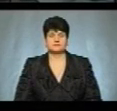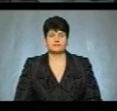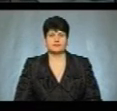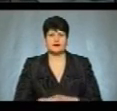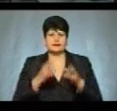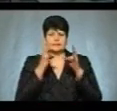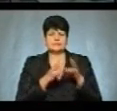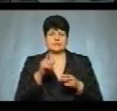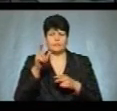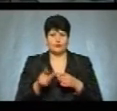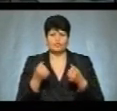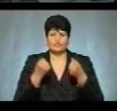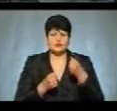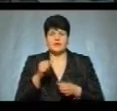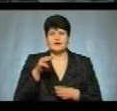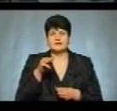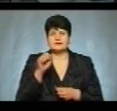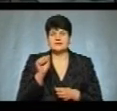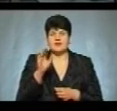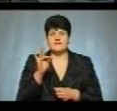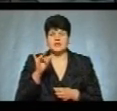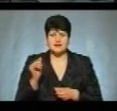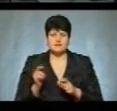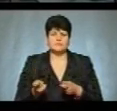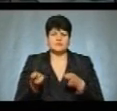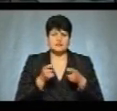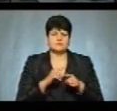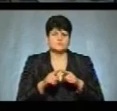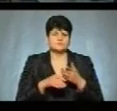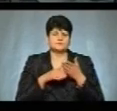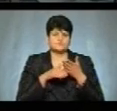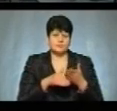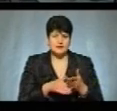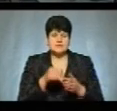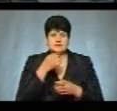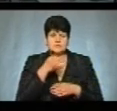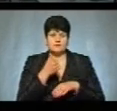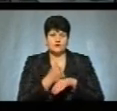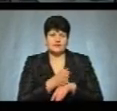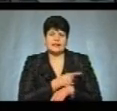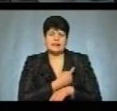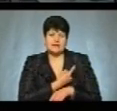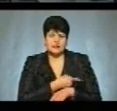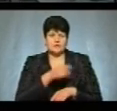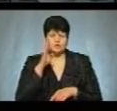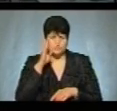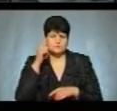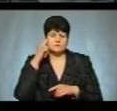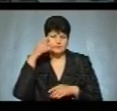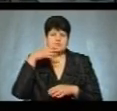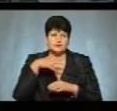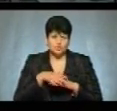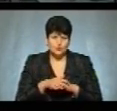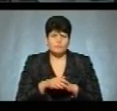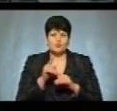Травмованого водія «Таврії» доправили до Тернопільської лікарні швидкої допомоги. Як нам повідомив головний лікар Ярослав Чайківський, чоловік при свідомості. У